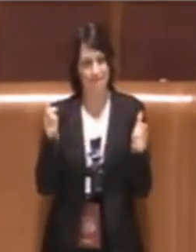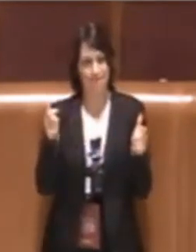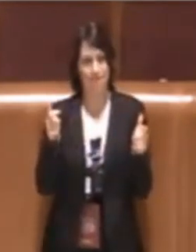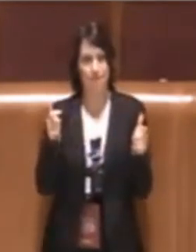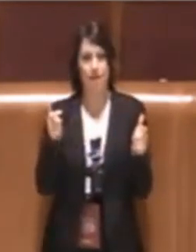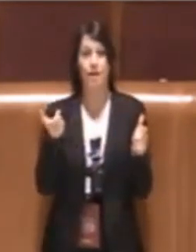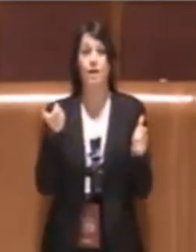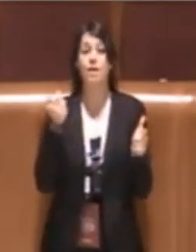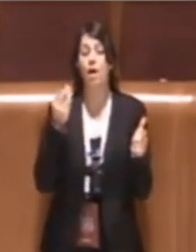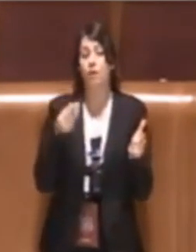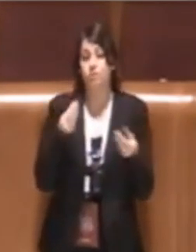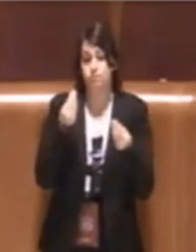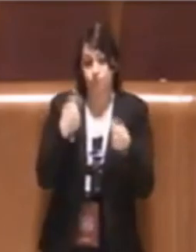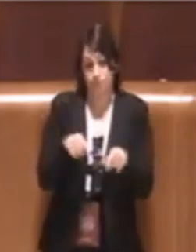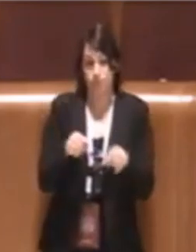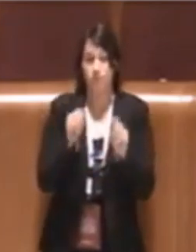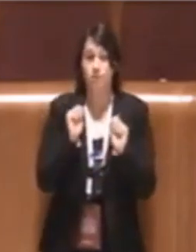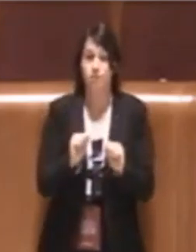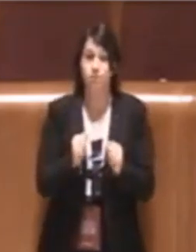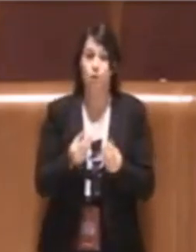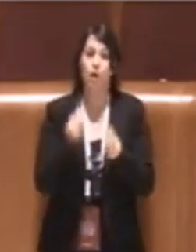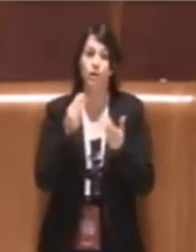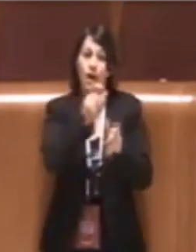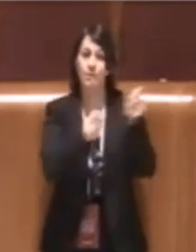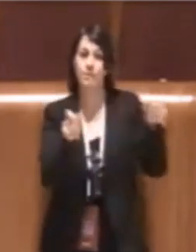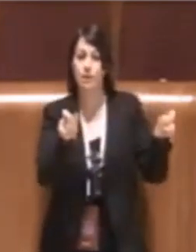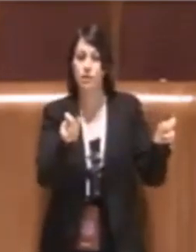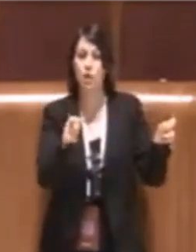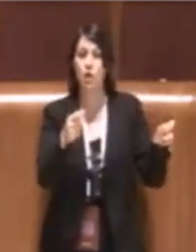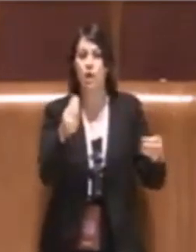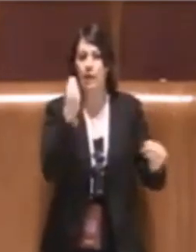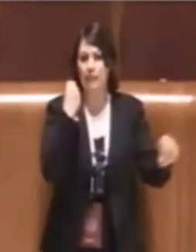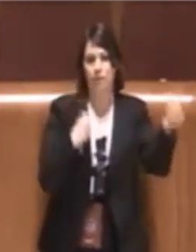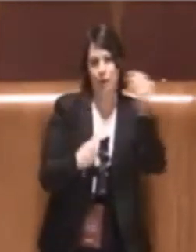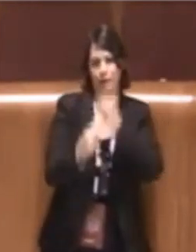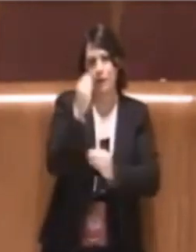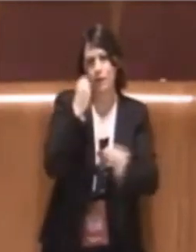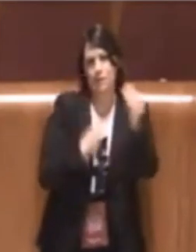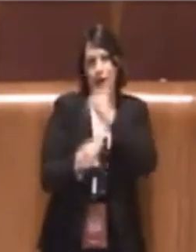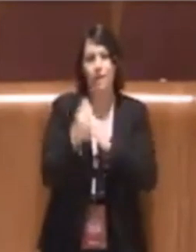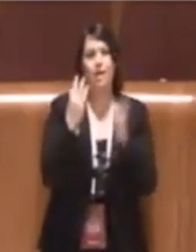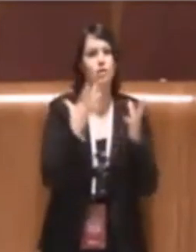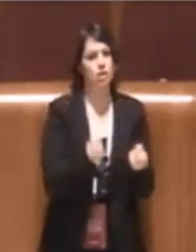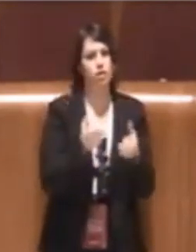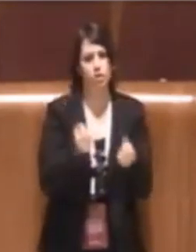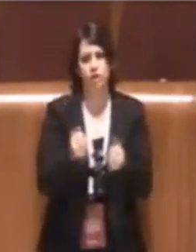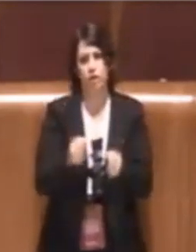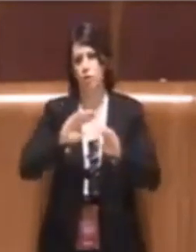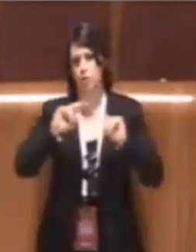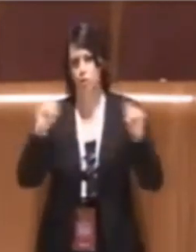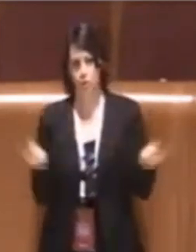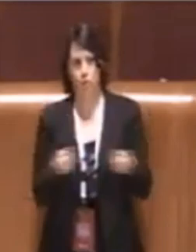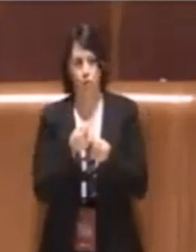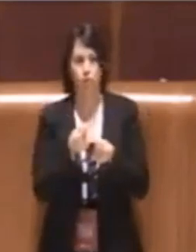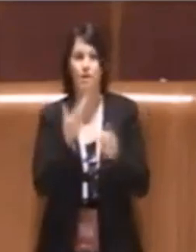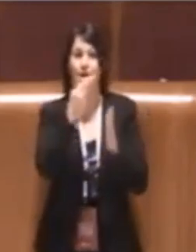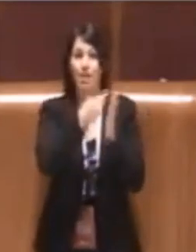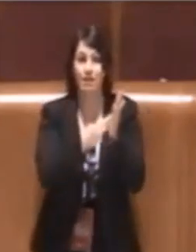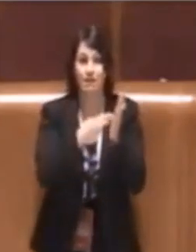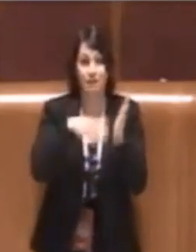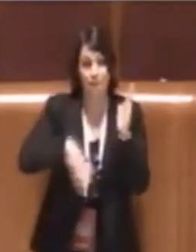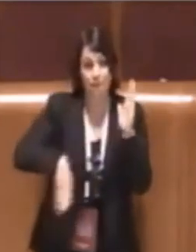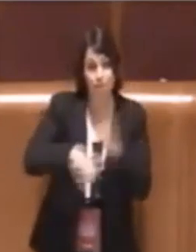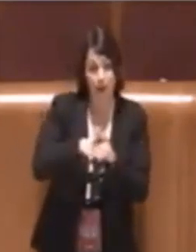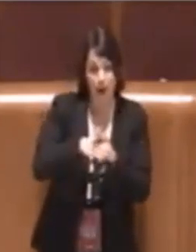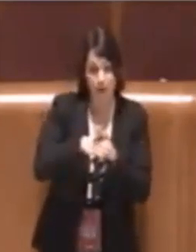quanto più possibile le richieste che arriveranno il momento in cui saranno aperte le liste. Ripeto, liste che non vengono aperte da 14 anni. Abbiamo